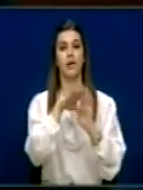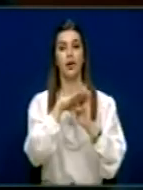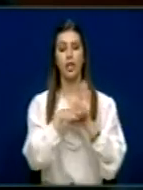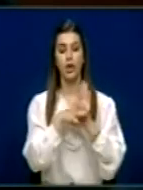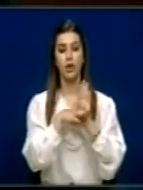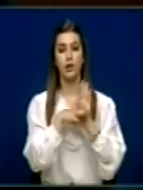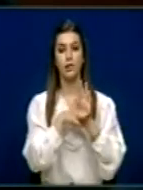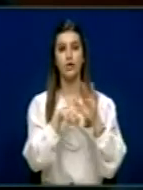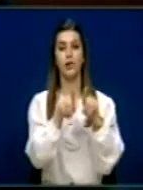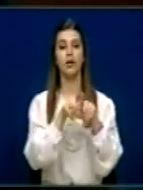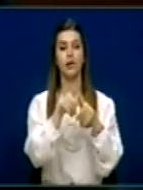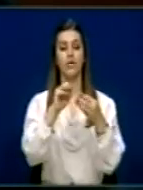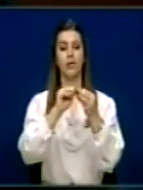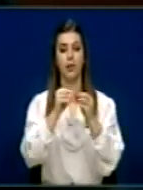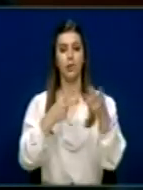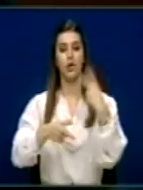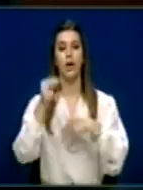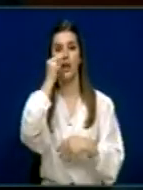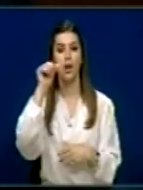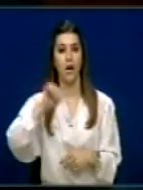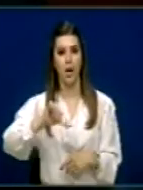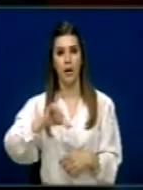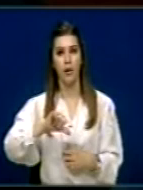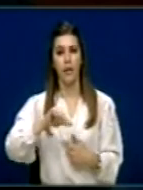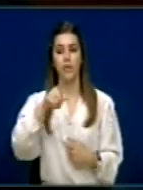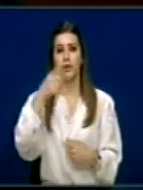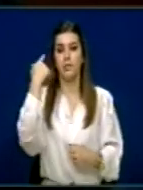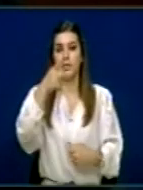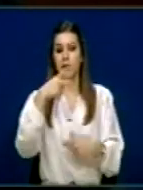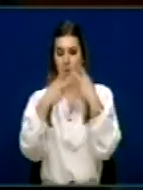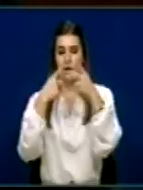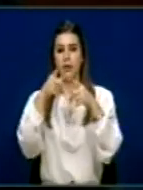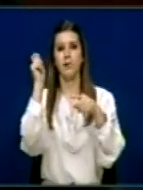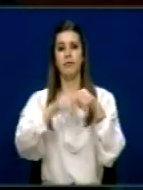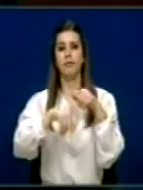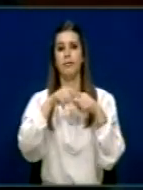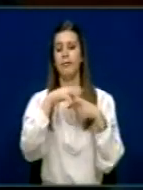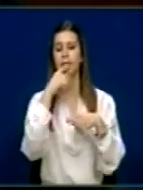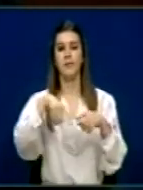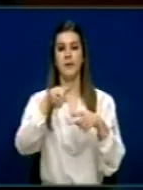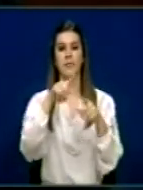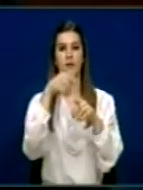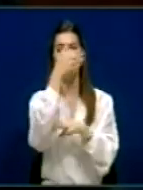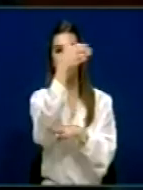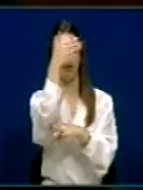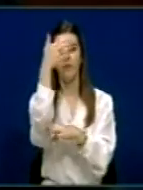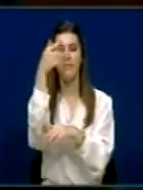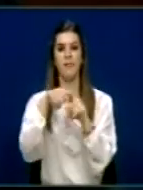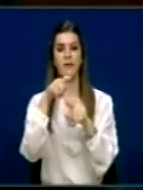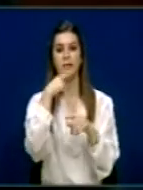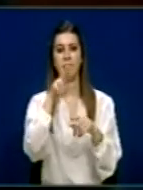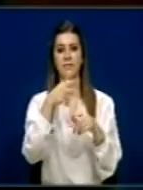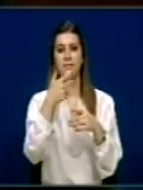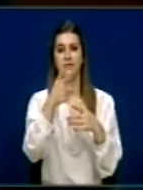për produktet dhe tregtinë me naftë, i cili është akuzuar nga shumë biznesmenë që merren me tregtinë e naftës që